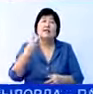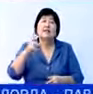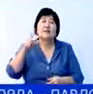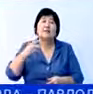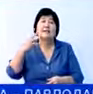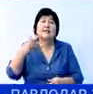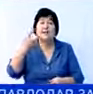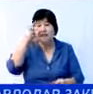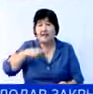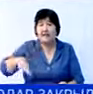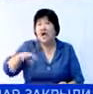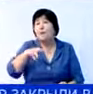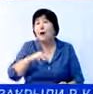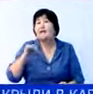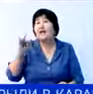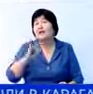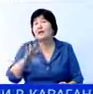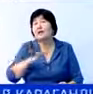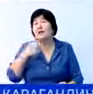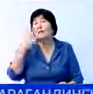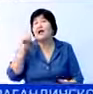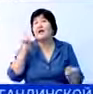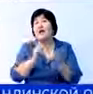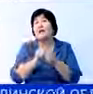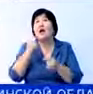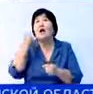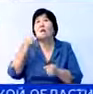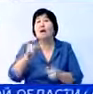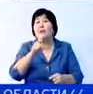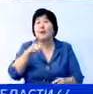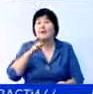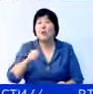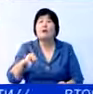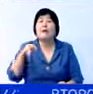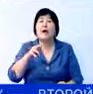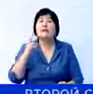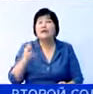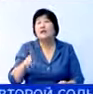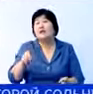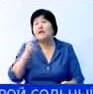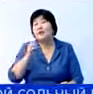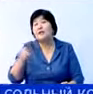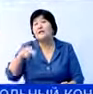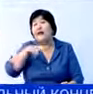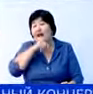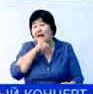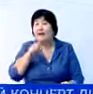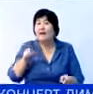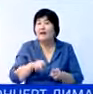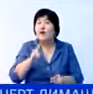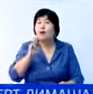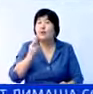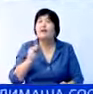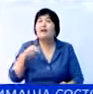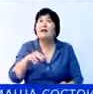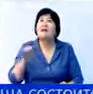из 30 стран. Максат Исагабылов провел 5 встреч. Победил эстонца Мадиса Кару, Чанг Сомбока из Кореи, а также кубинца